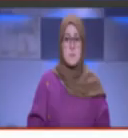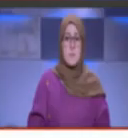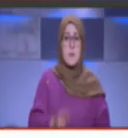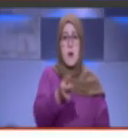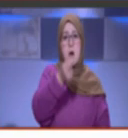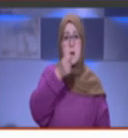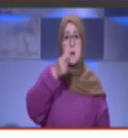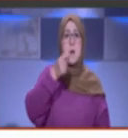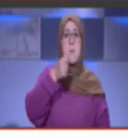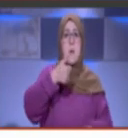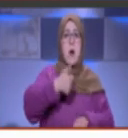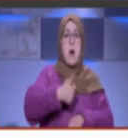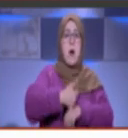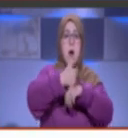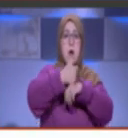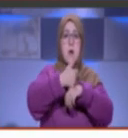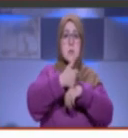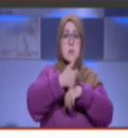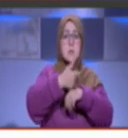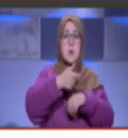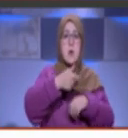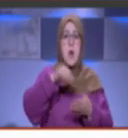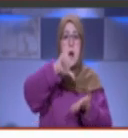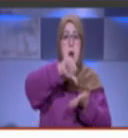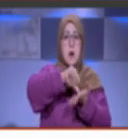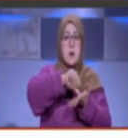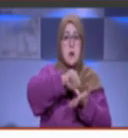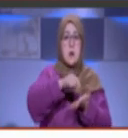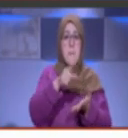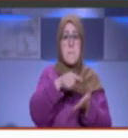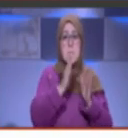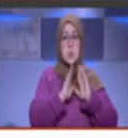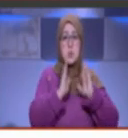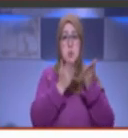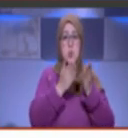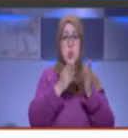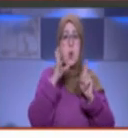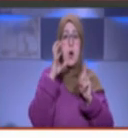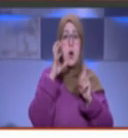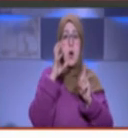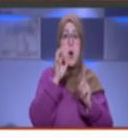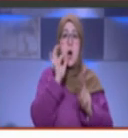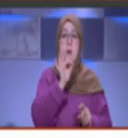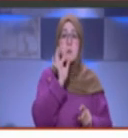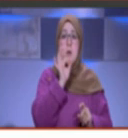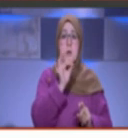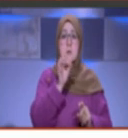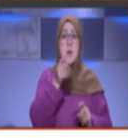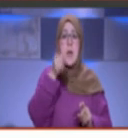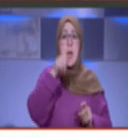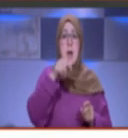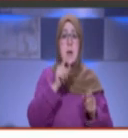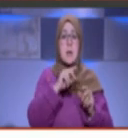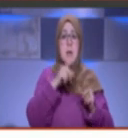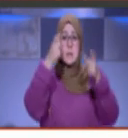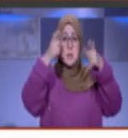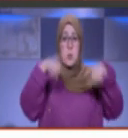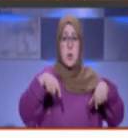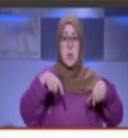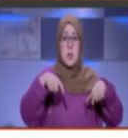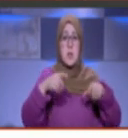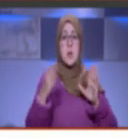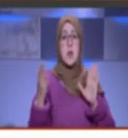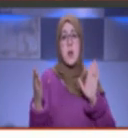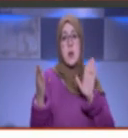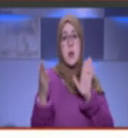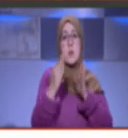طلب الرئيس الإيراني حسن روحاني من صندوق النقد الدولي قرضاً بقيمة 5 مليارات دولار لمواجهة تداعيات